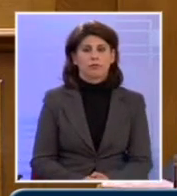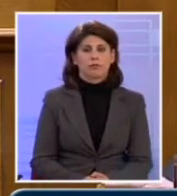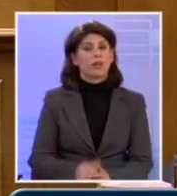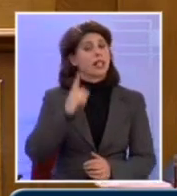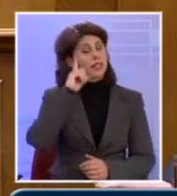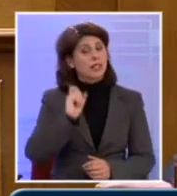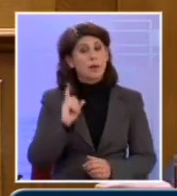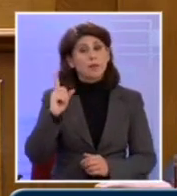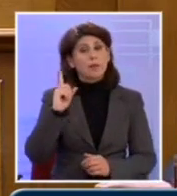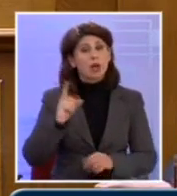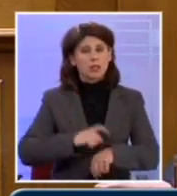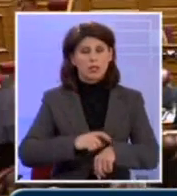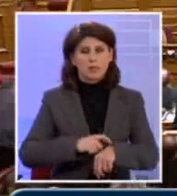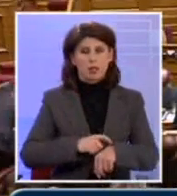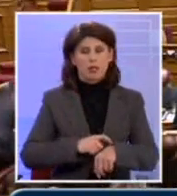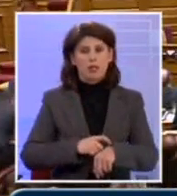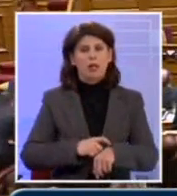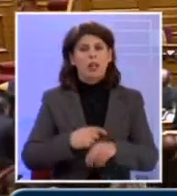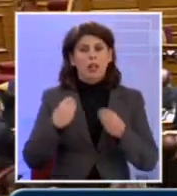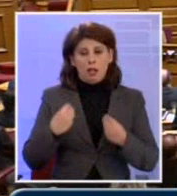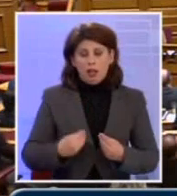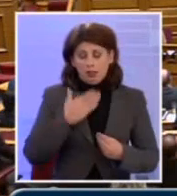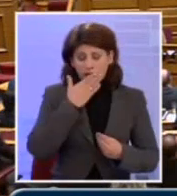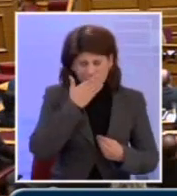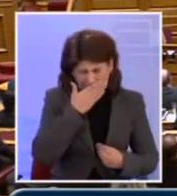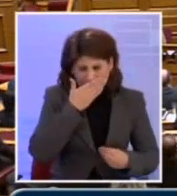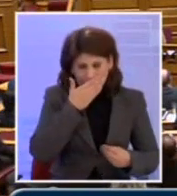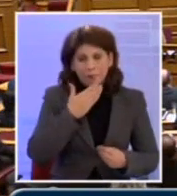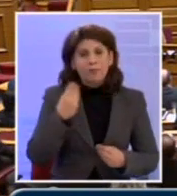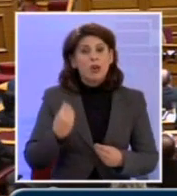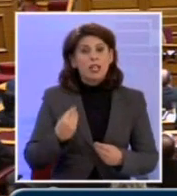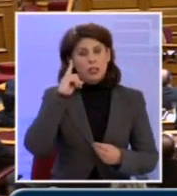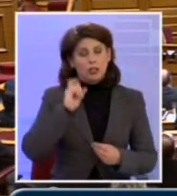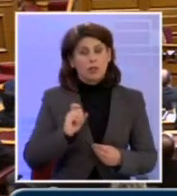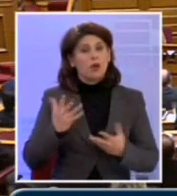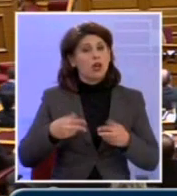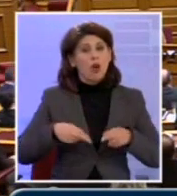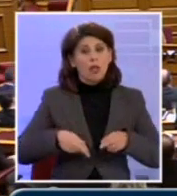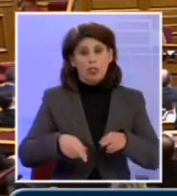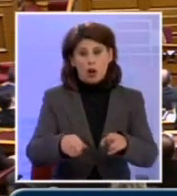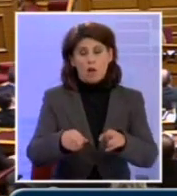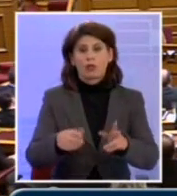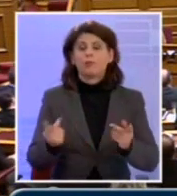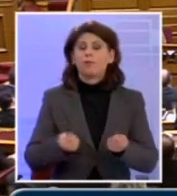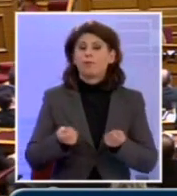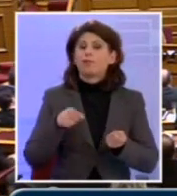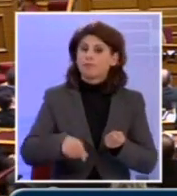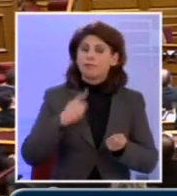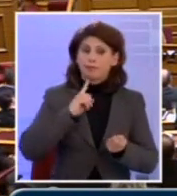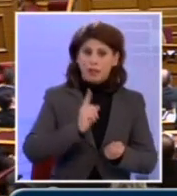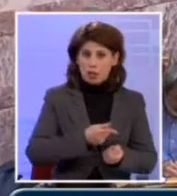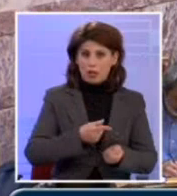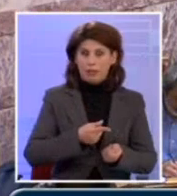Γνωρίζαμε από την πρώτη στιγμή πολύ καλά ότι ο δρόμος για την υλοποίηση αυτής της